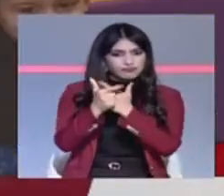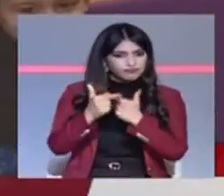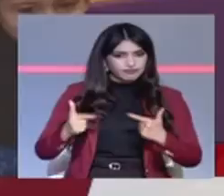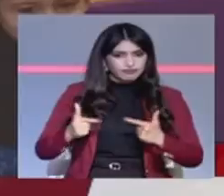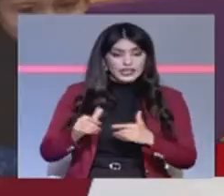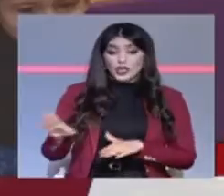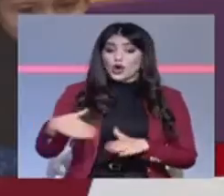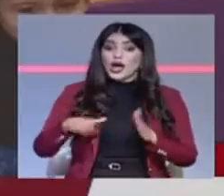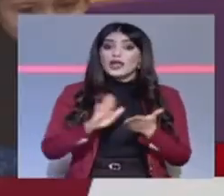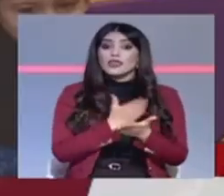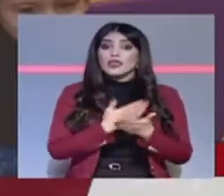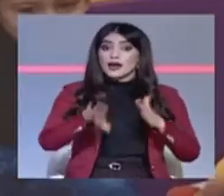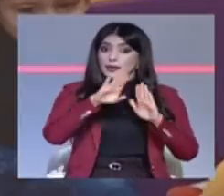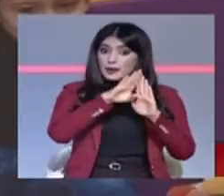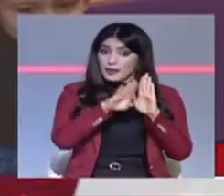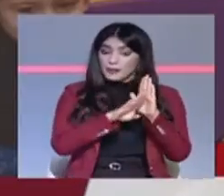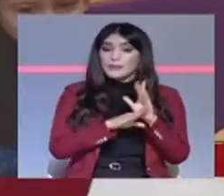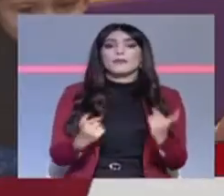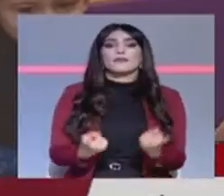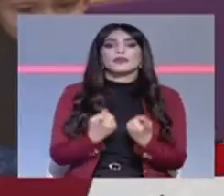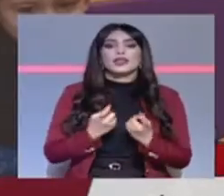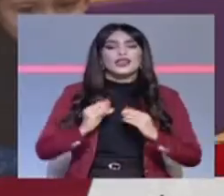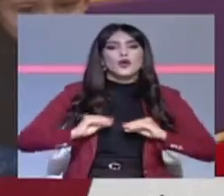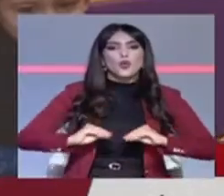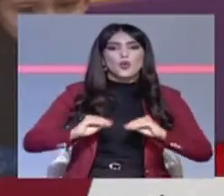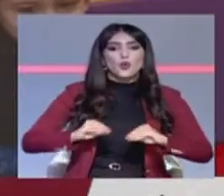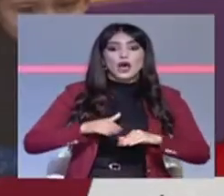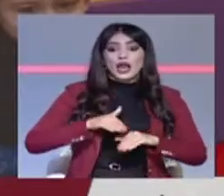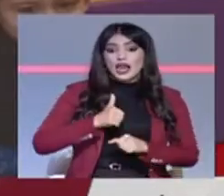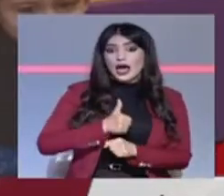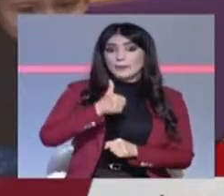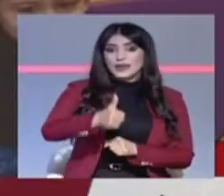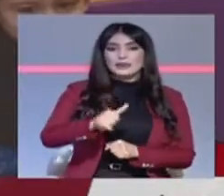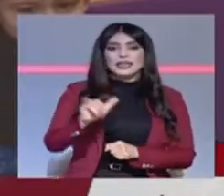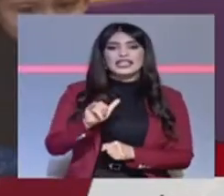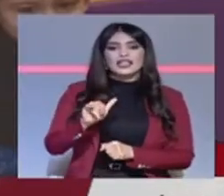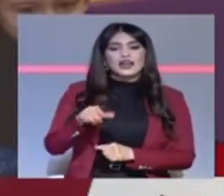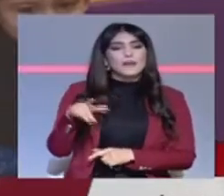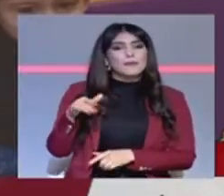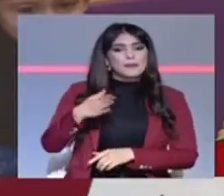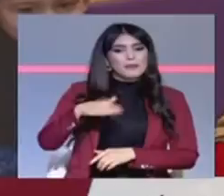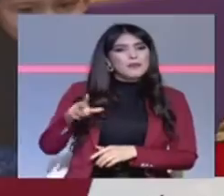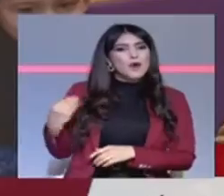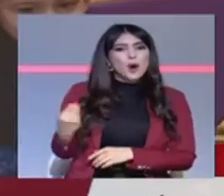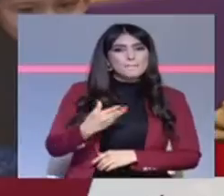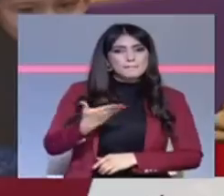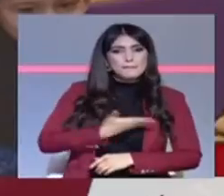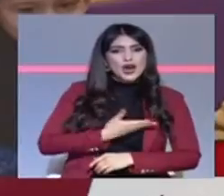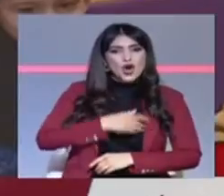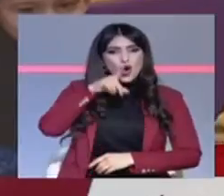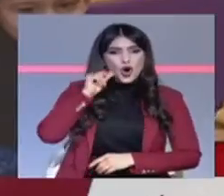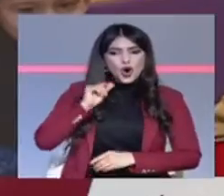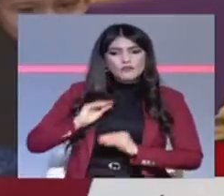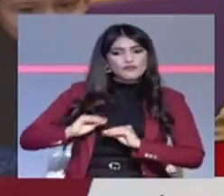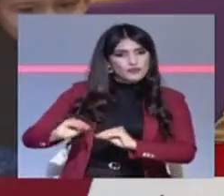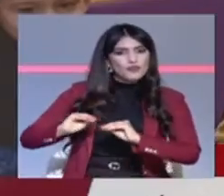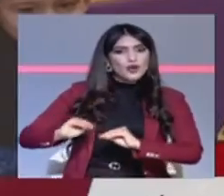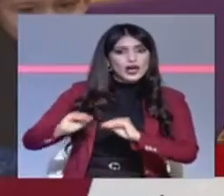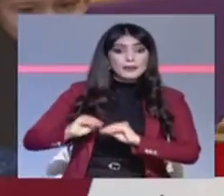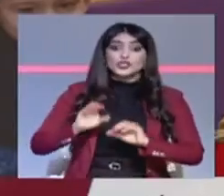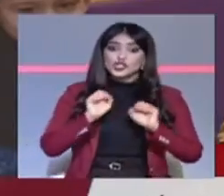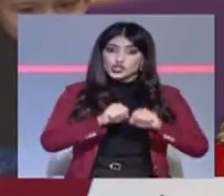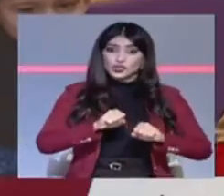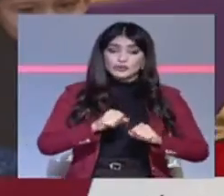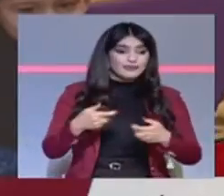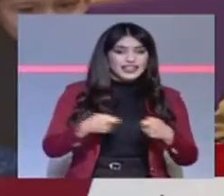البرنامج في تكوين مستمر منذ سنه كامله الاوليه على برامج اه وطنيه وقع تطبيع هالي الواقع التونسي